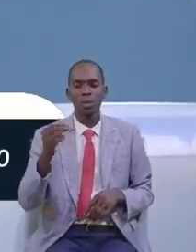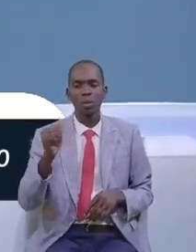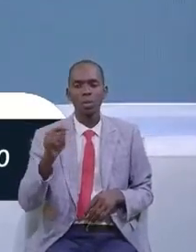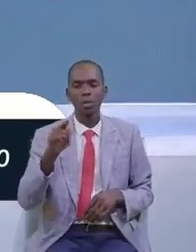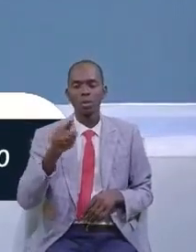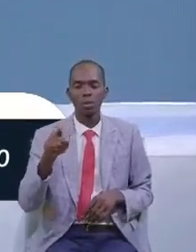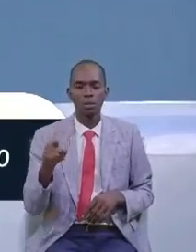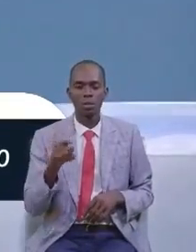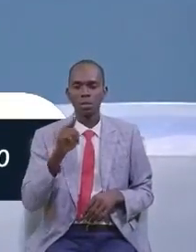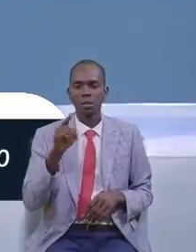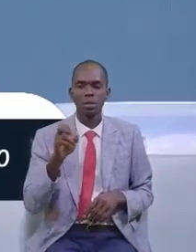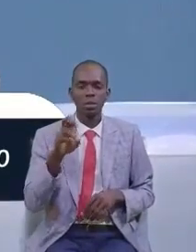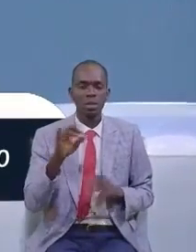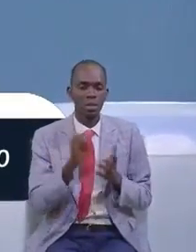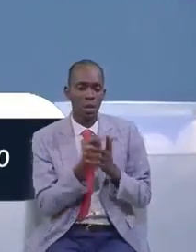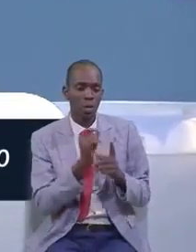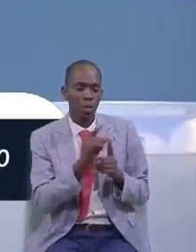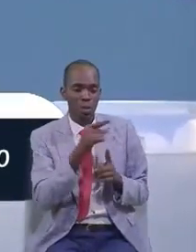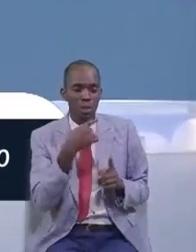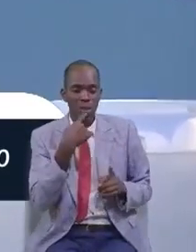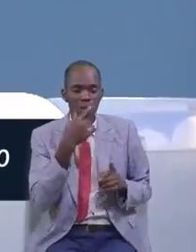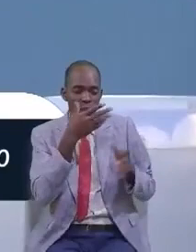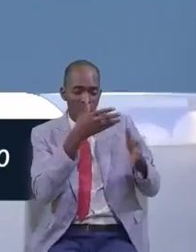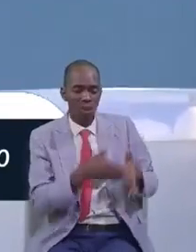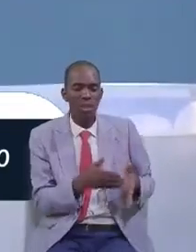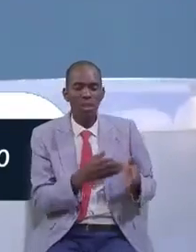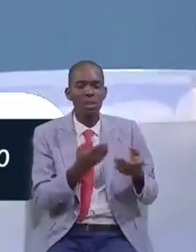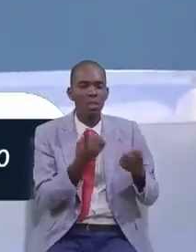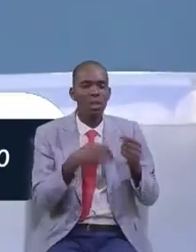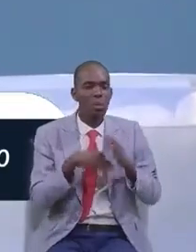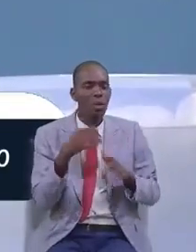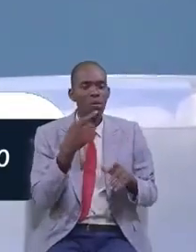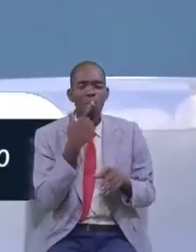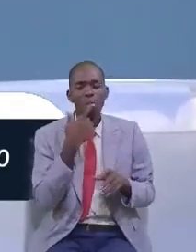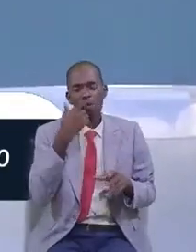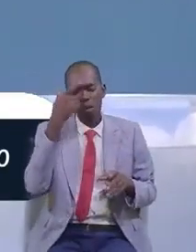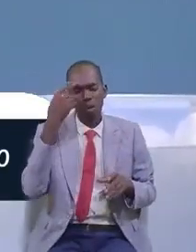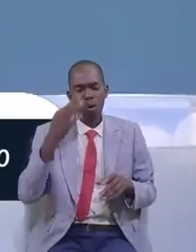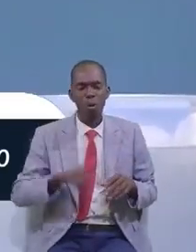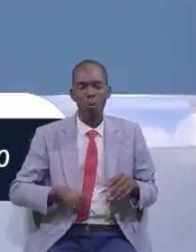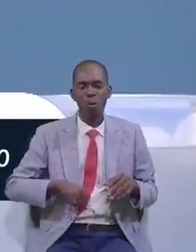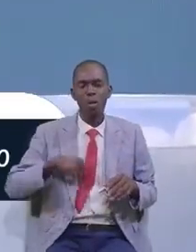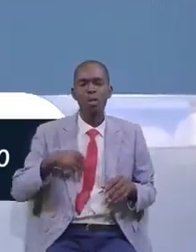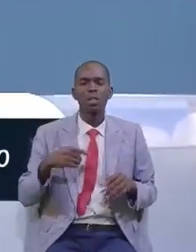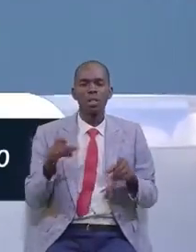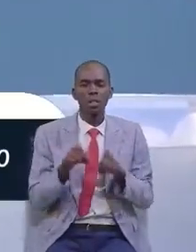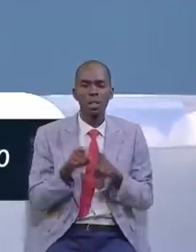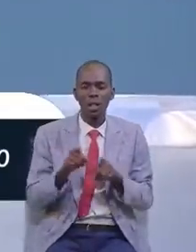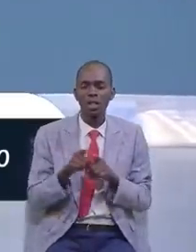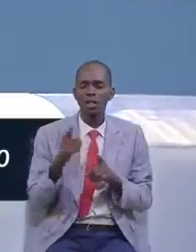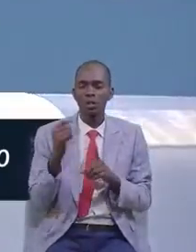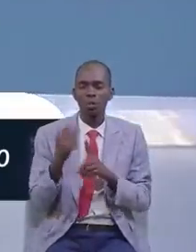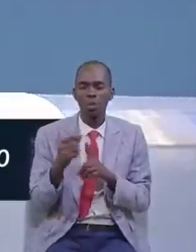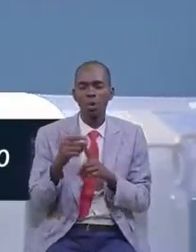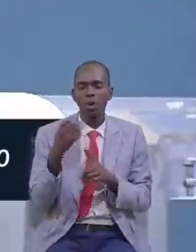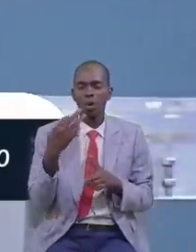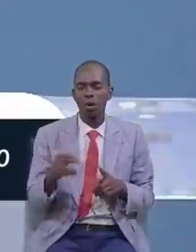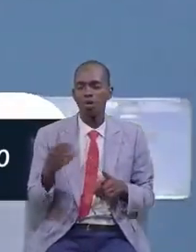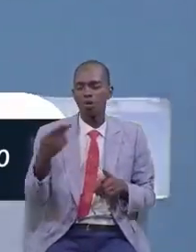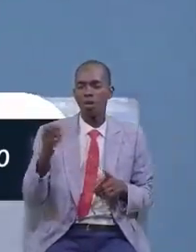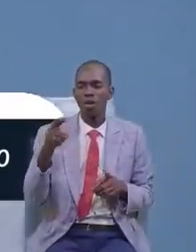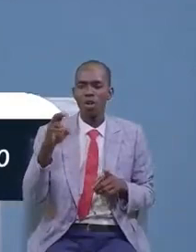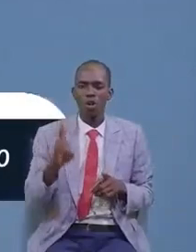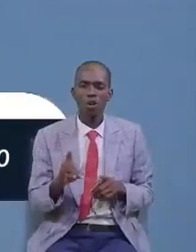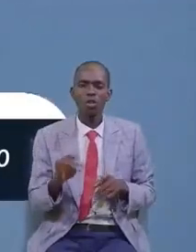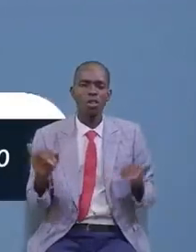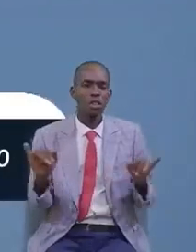మాటలు అతని డాంబికము గర్వములో నుంచి వచ్చాయి. Like the words of Herod, words of pride. హేరోద్ యొక్క మాటలు అతని అతిశయ